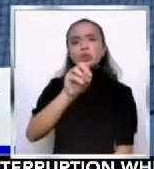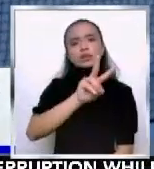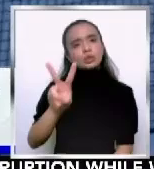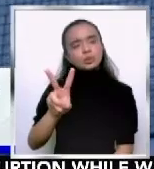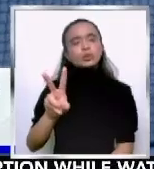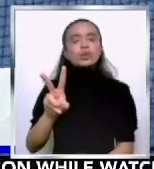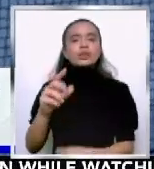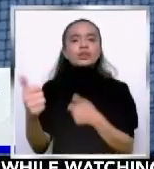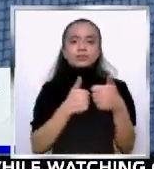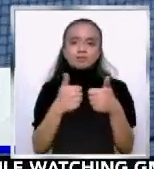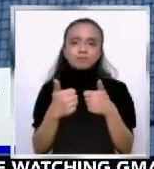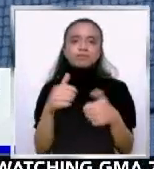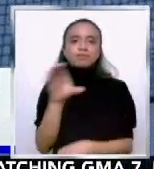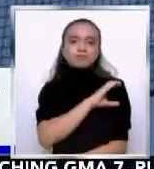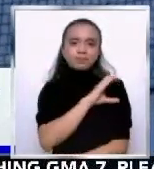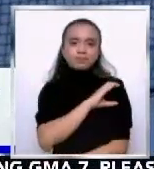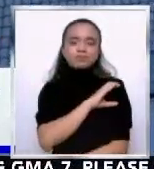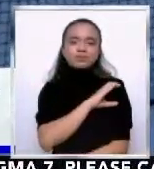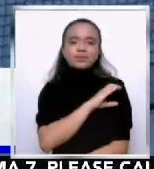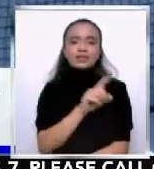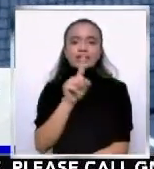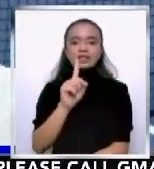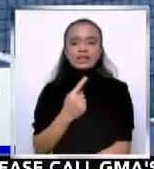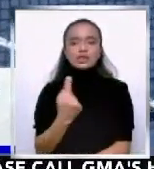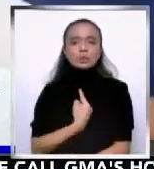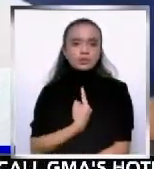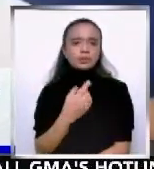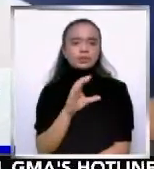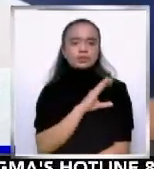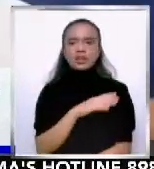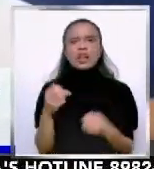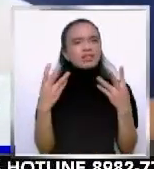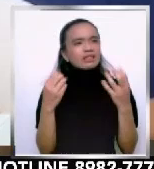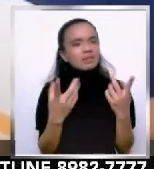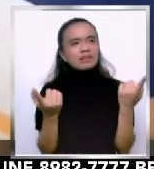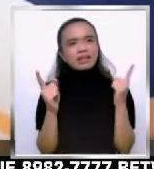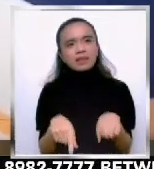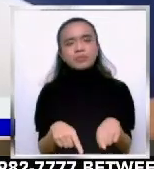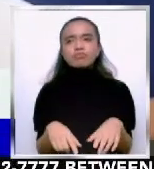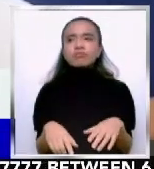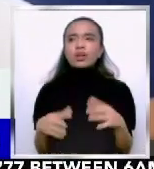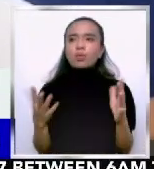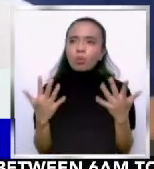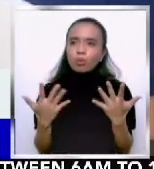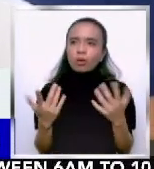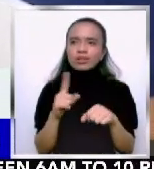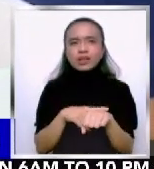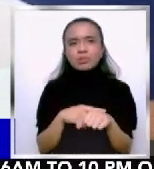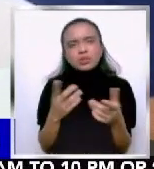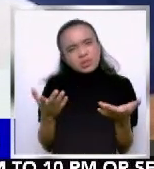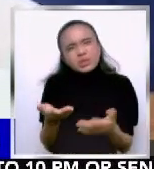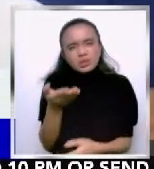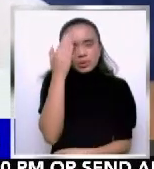Girls Singles Champion. Ang daming nangyayari. Wala pa akong oras na, you know, to just